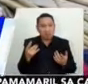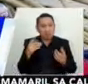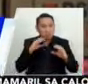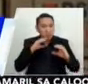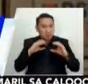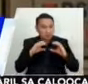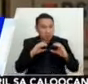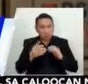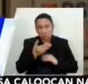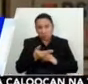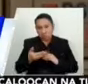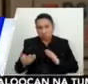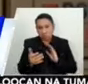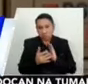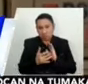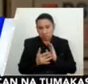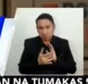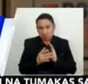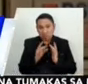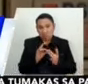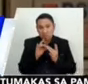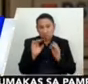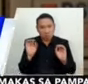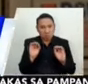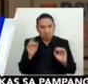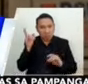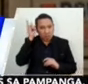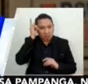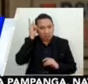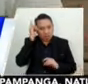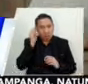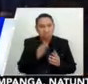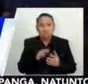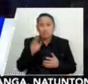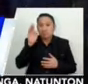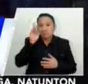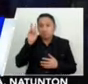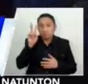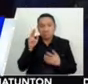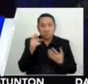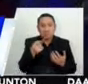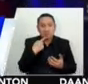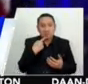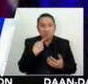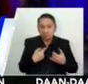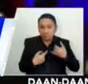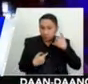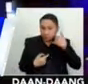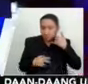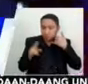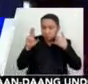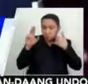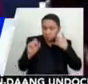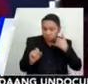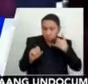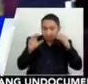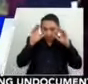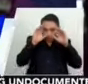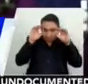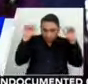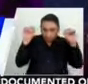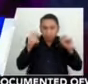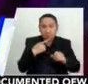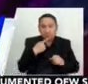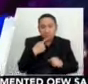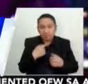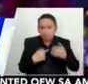signal. Samantala, kinuwento rin ng Pangulo na nakausap niya sa telepono ngayong araw si US President-elect Donald Trump. Ayon sa Pangulo, tinawagan niya si Trump